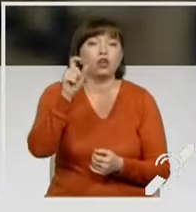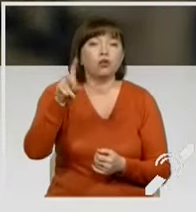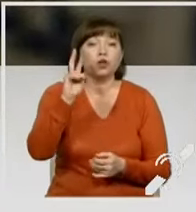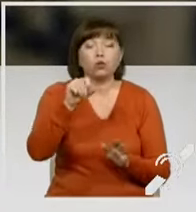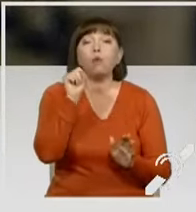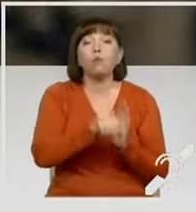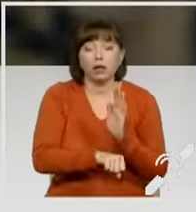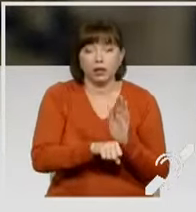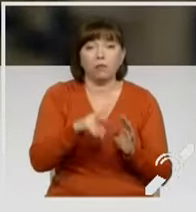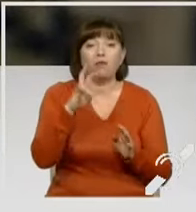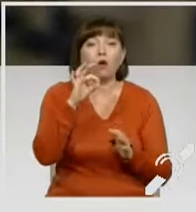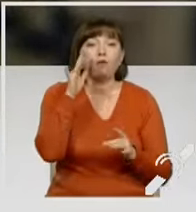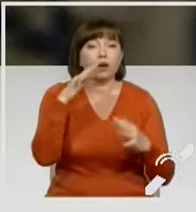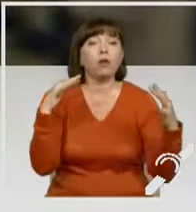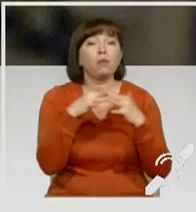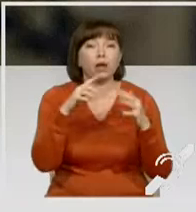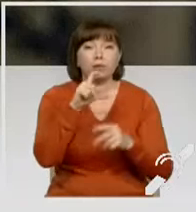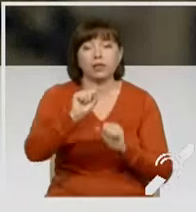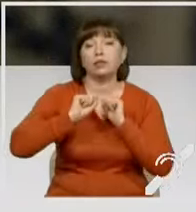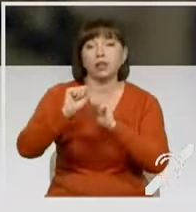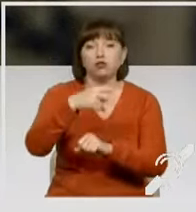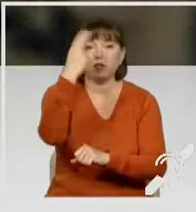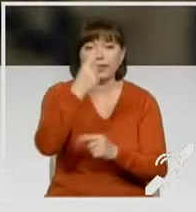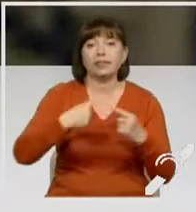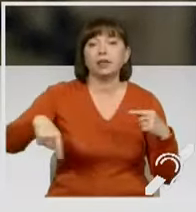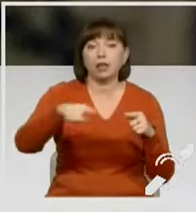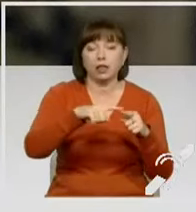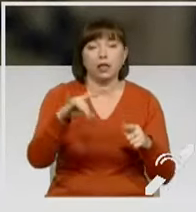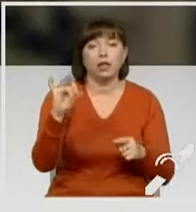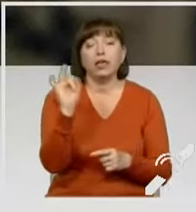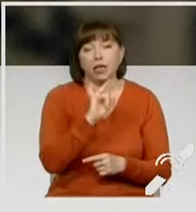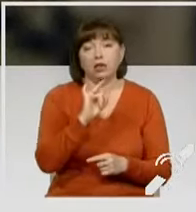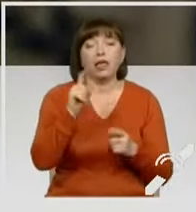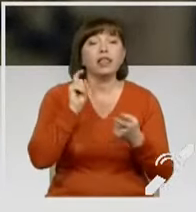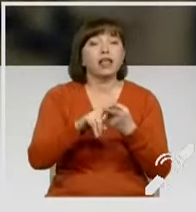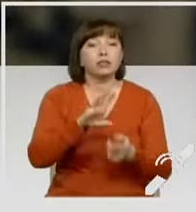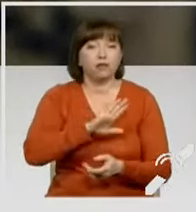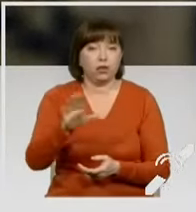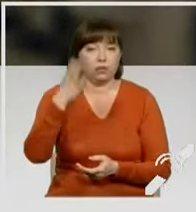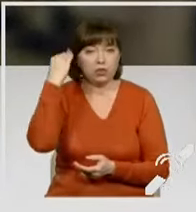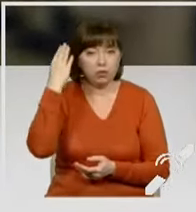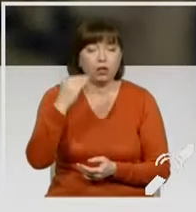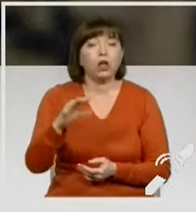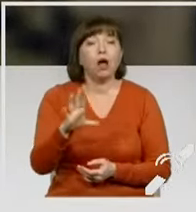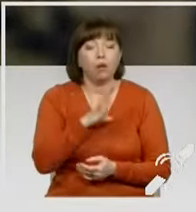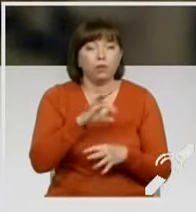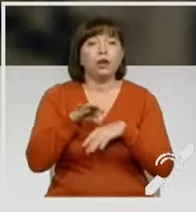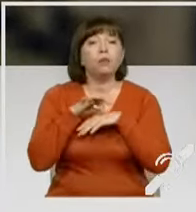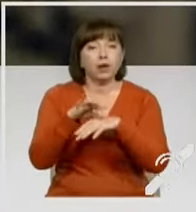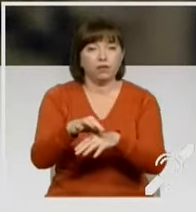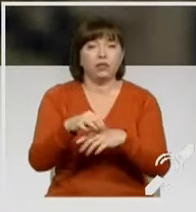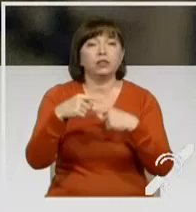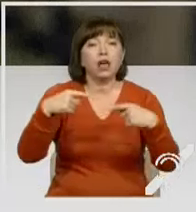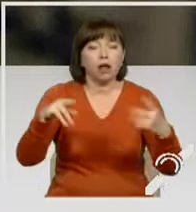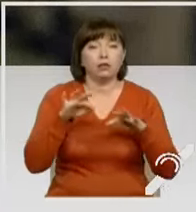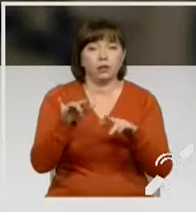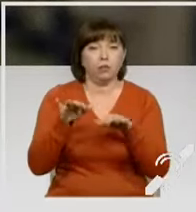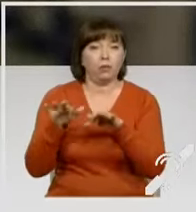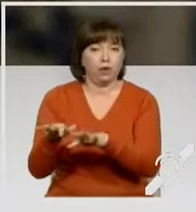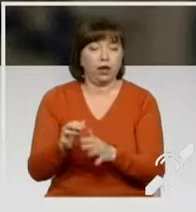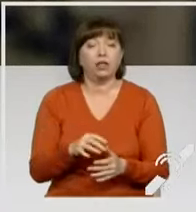și-au pierdut viața în luptele pentru apărarea integrității și teritoriale și independenței, au fost organizate mai multe